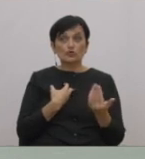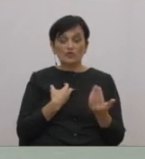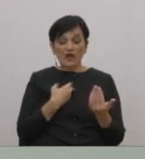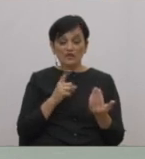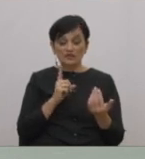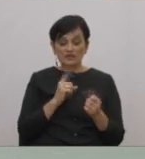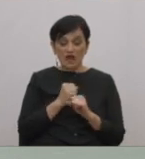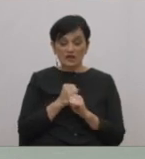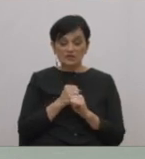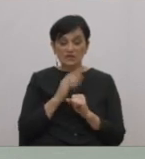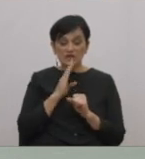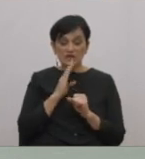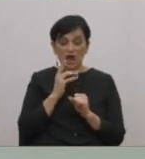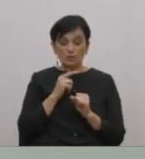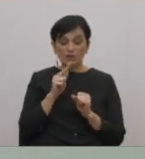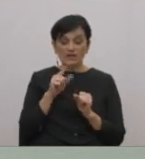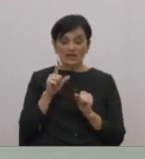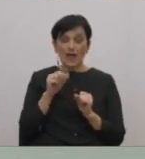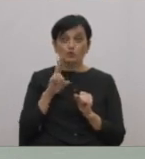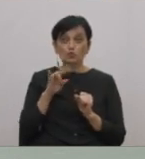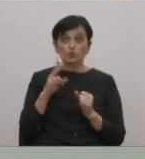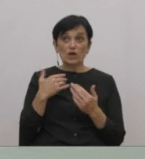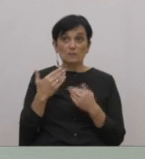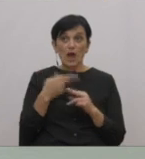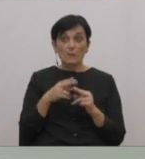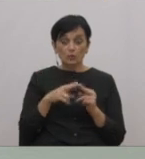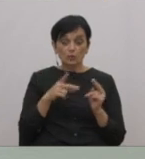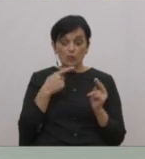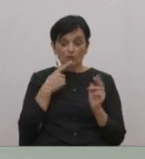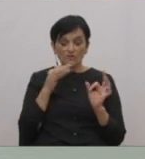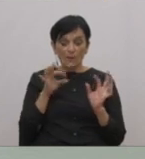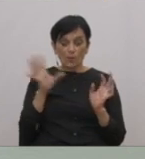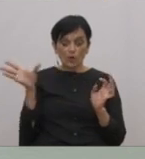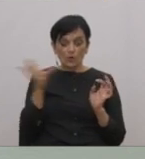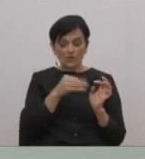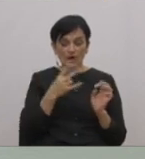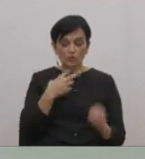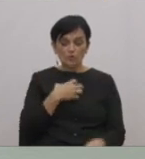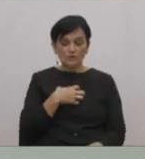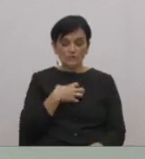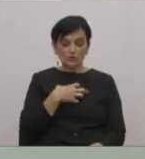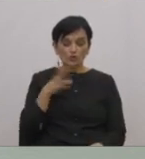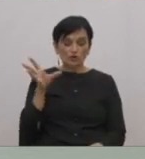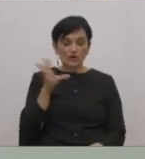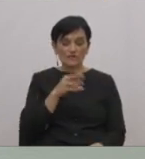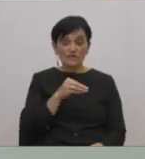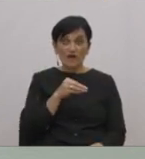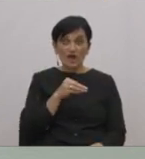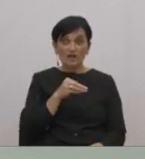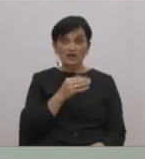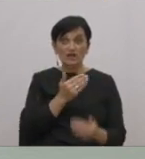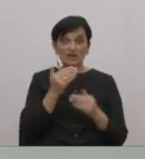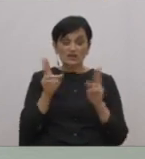Kwenrat, Ikadret, Kabatoni, Teatulukias, Mimar, Tamitom, Amboferom, Huela, Munam, Nisholovania, Huela, Chaetios,